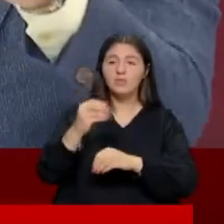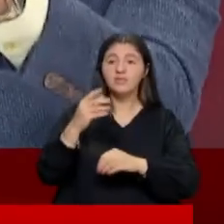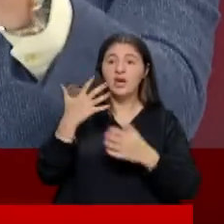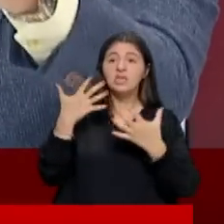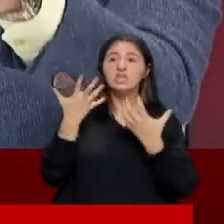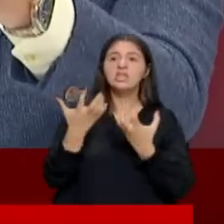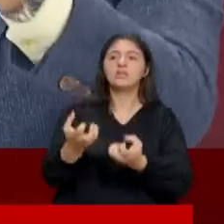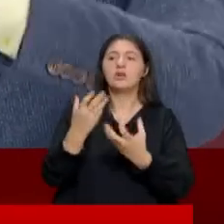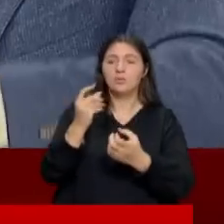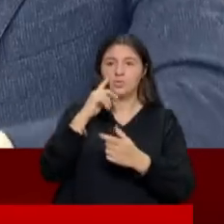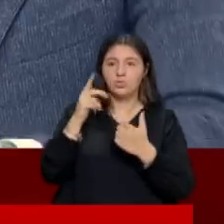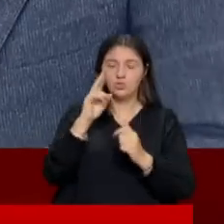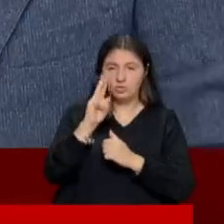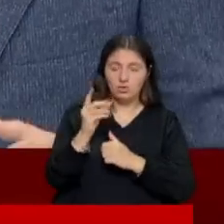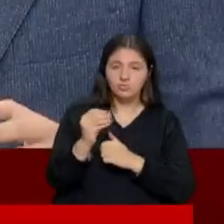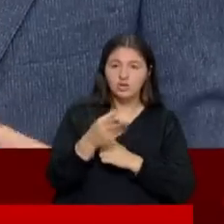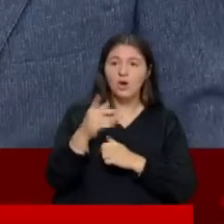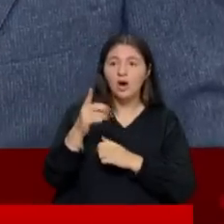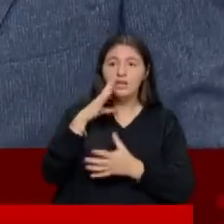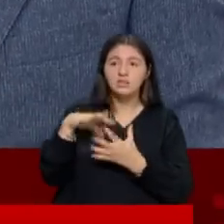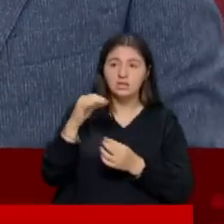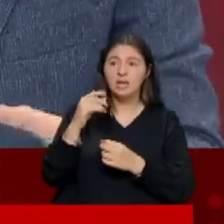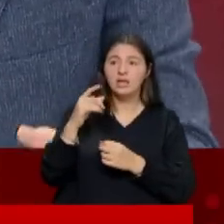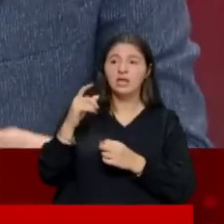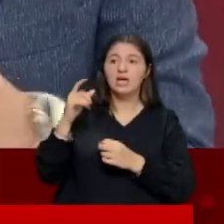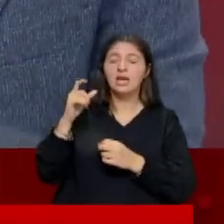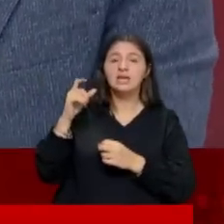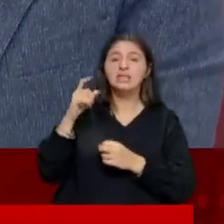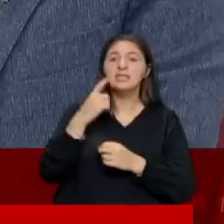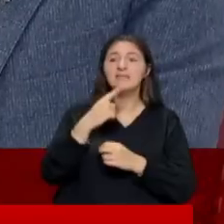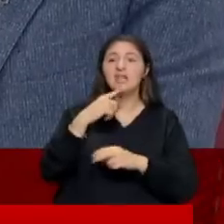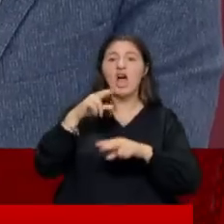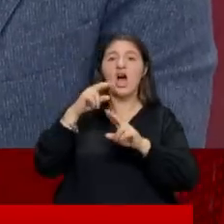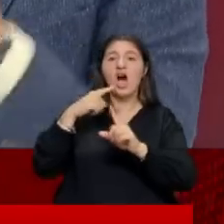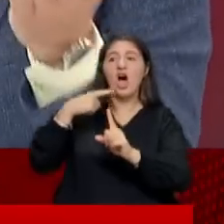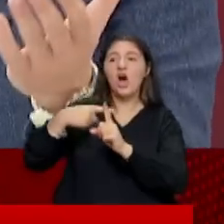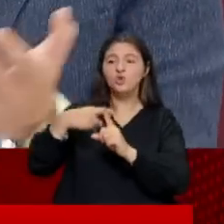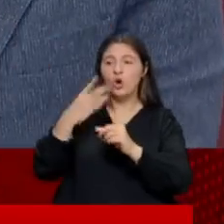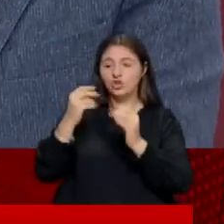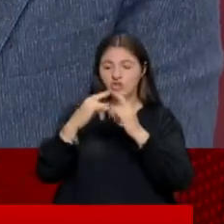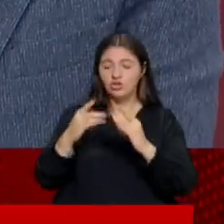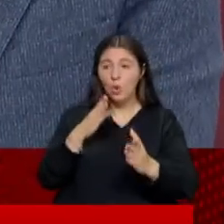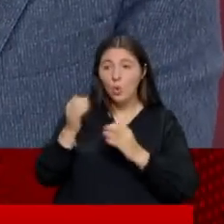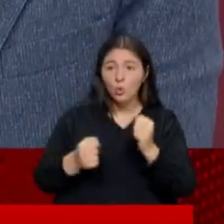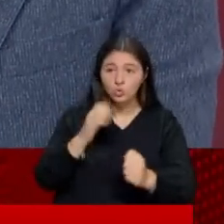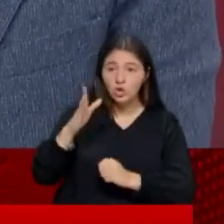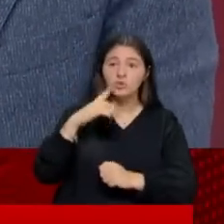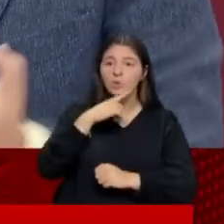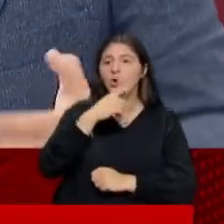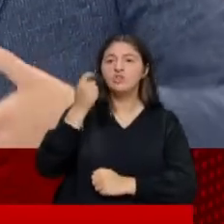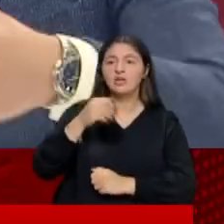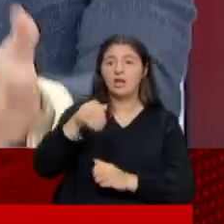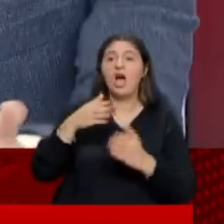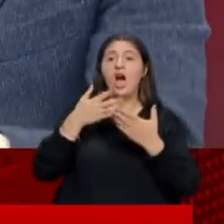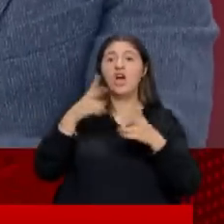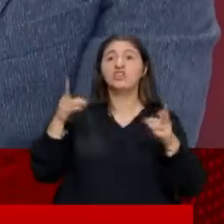izdiham yaşanıyor birazdan görüntülerde de gelecek o insanlar Kızıl saçın oluşturduğu çadıra koşuyor Çünkü Belli ki çok zorlu şartlarda geldiler